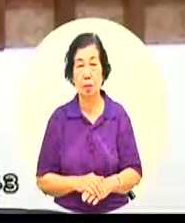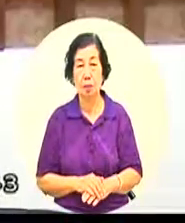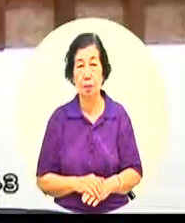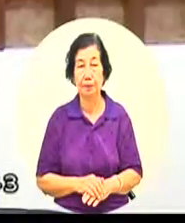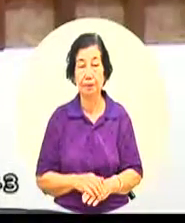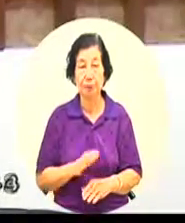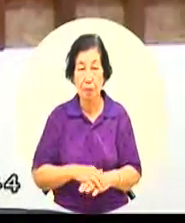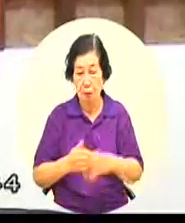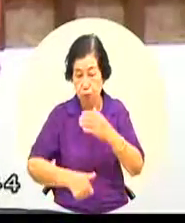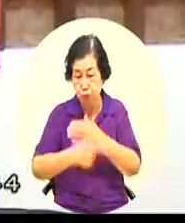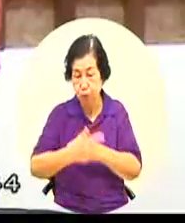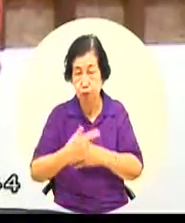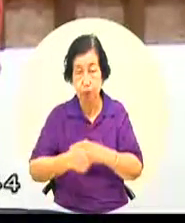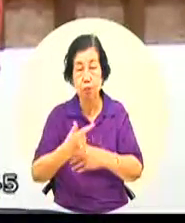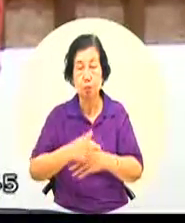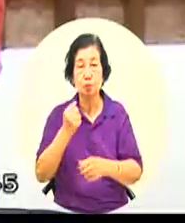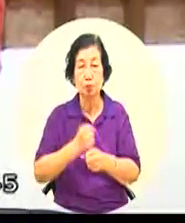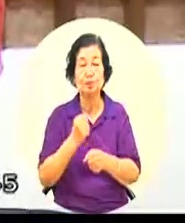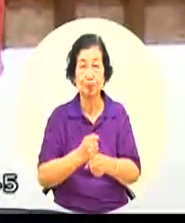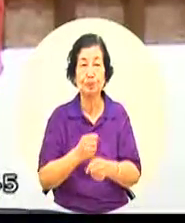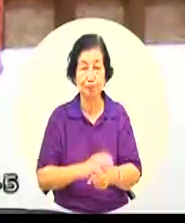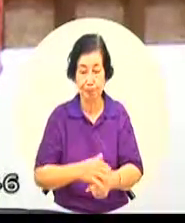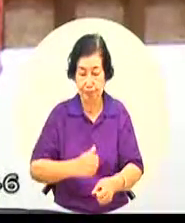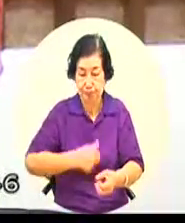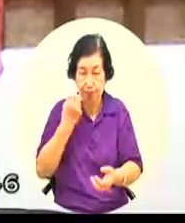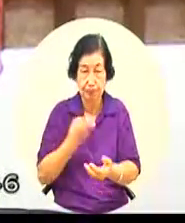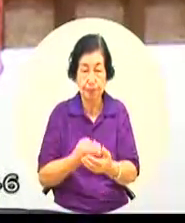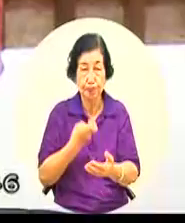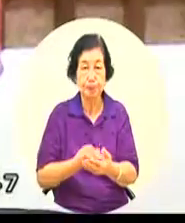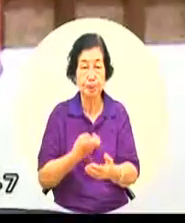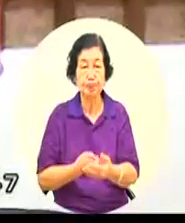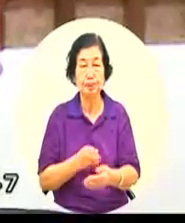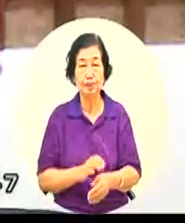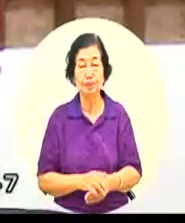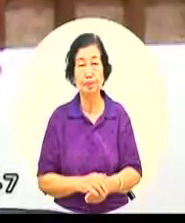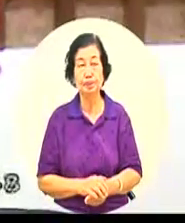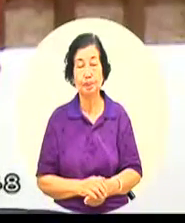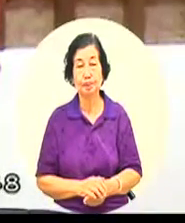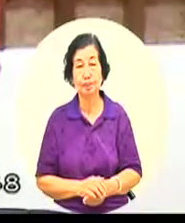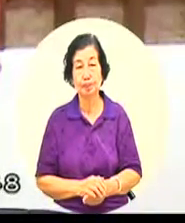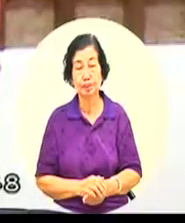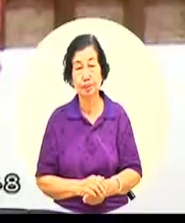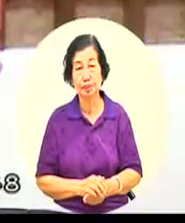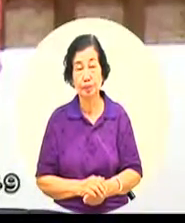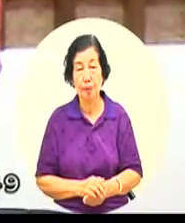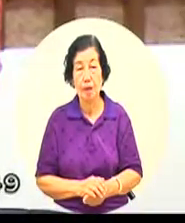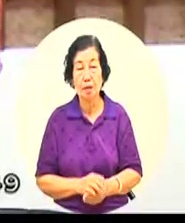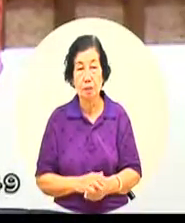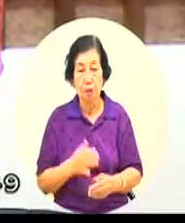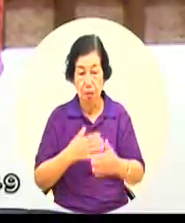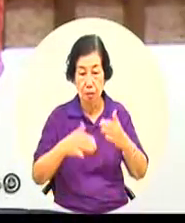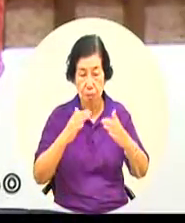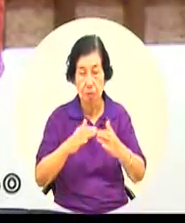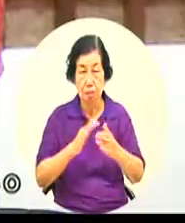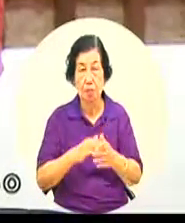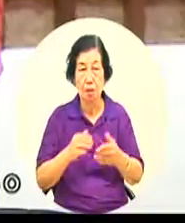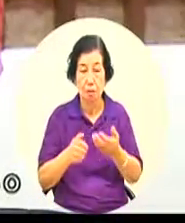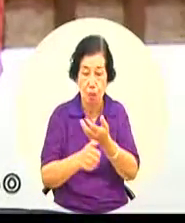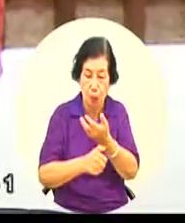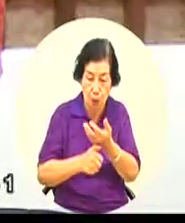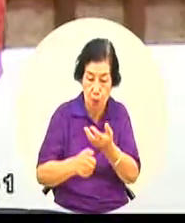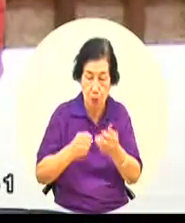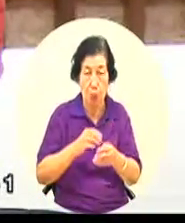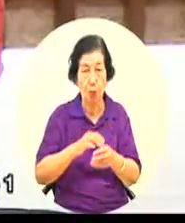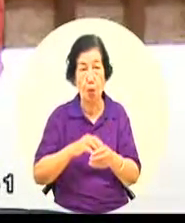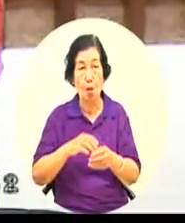极的作为，这个真的很严重。我再一次强调，校园毒品真的很严重，而且年龄层是